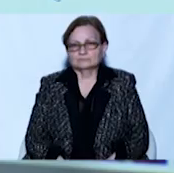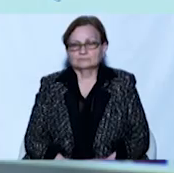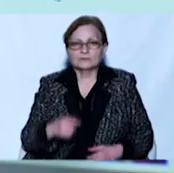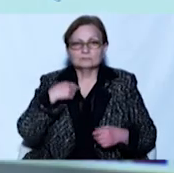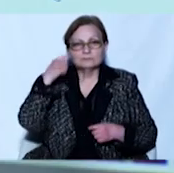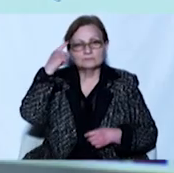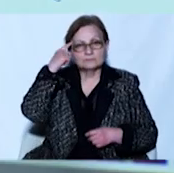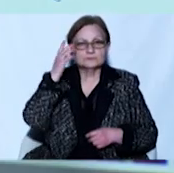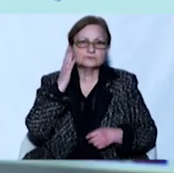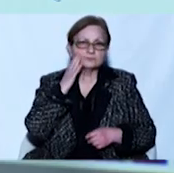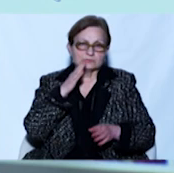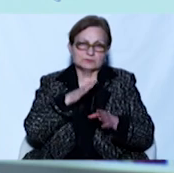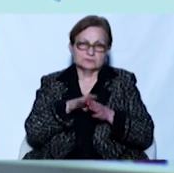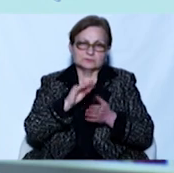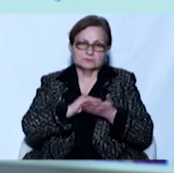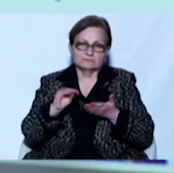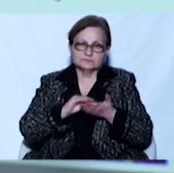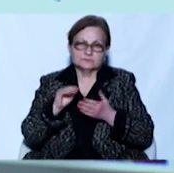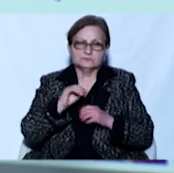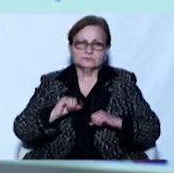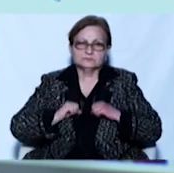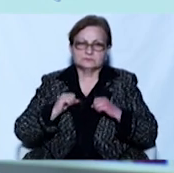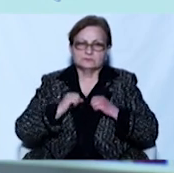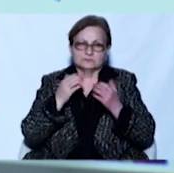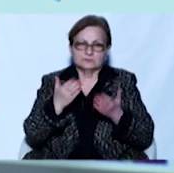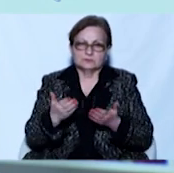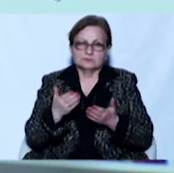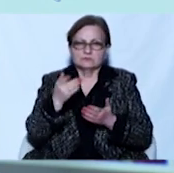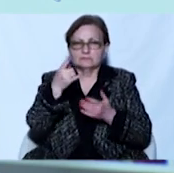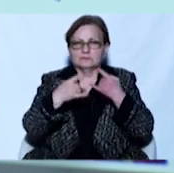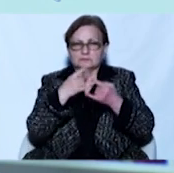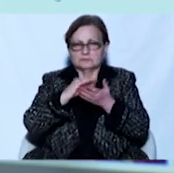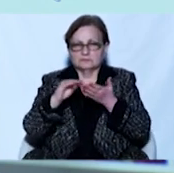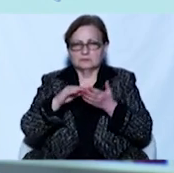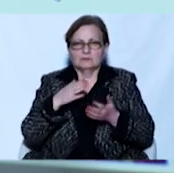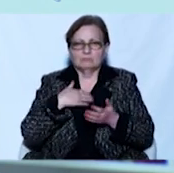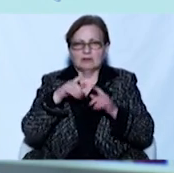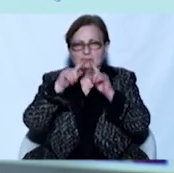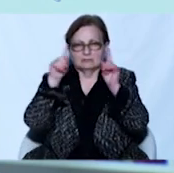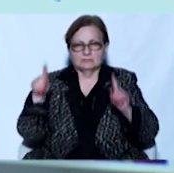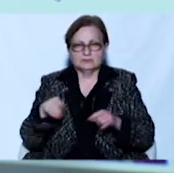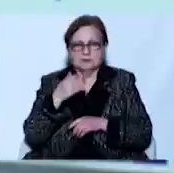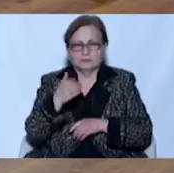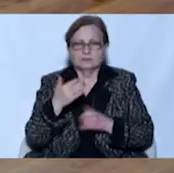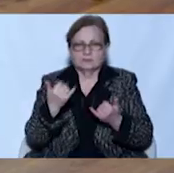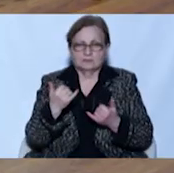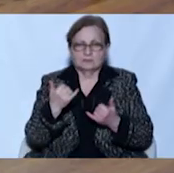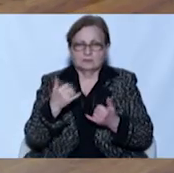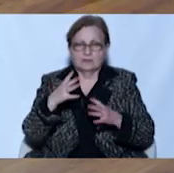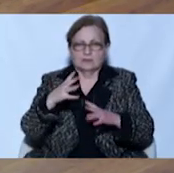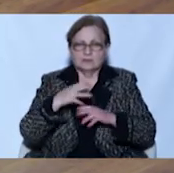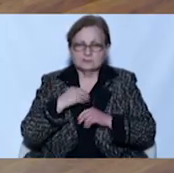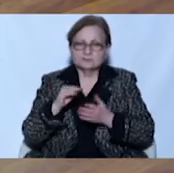მე მგონი სწორად დავწერეთ სავარჯიშოები, თქვენ ტელეეკრანებთან, მე დაფასთან. ახლა